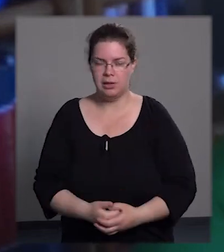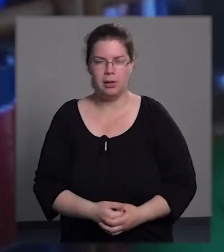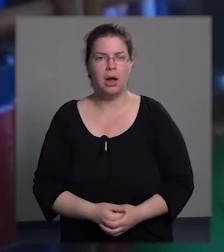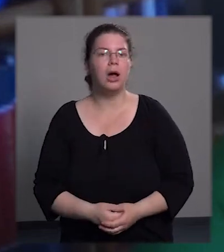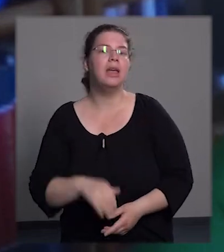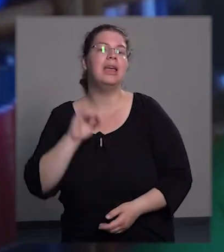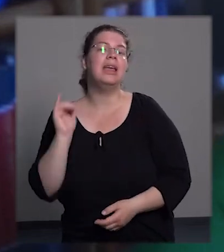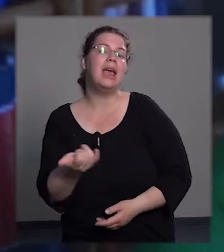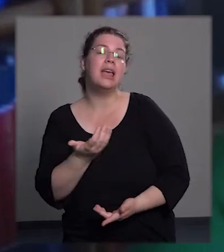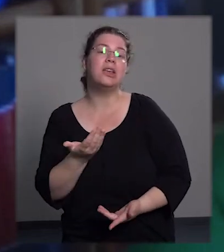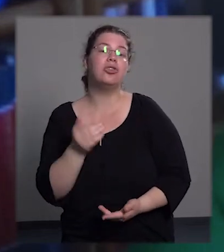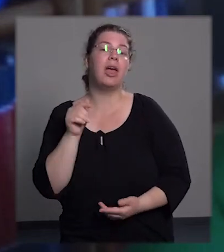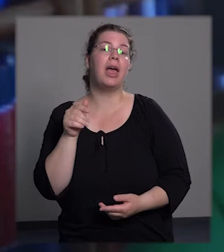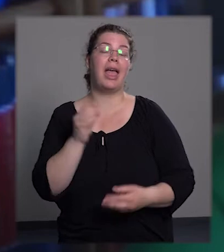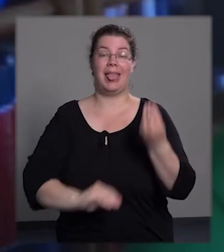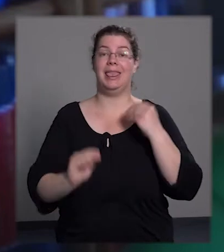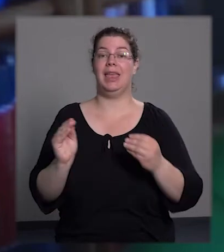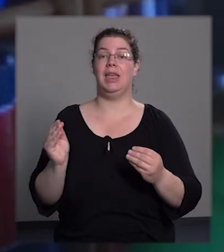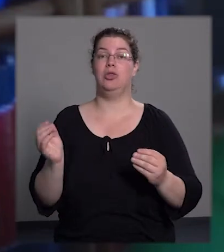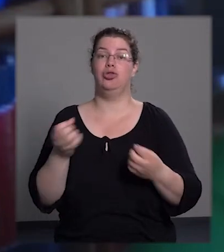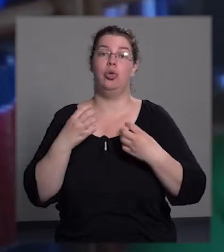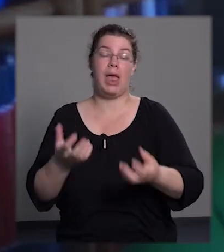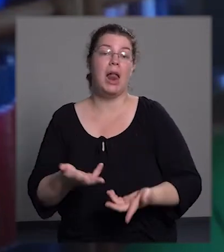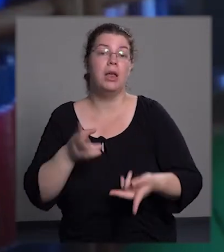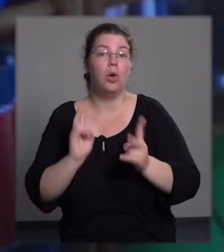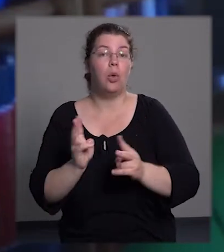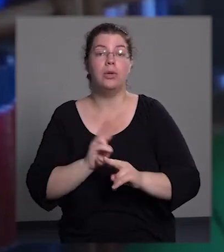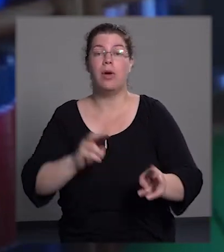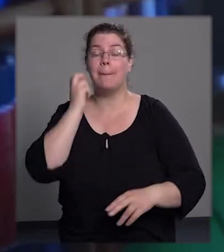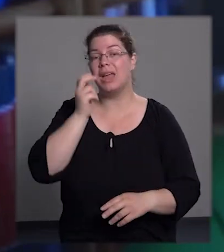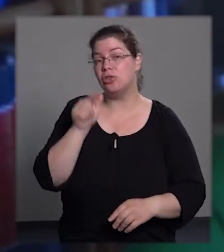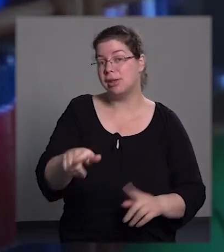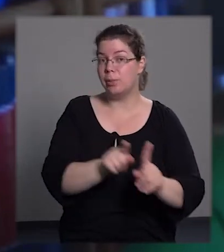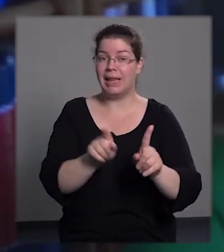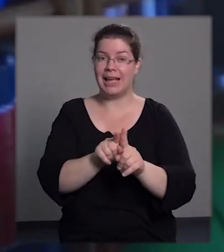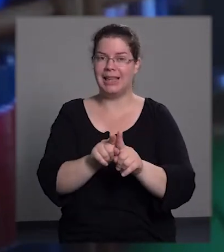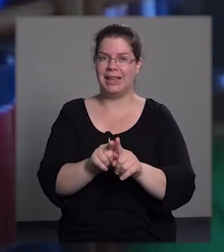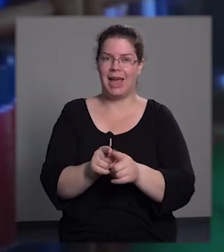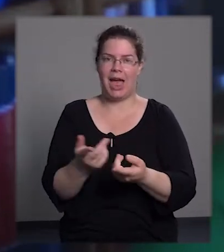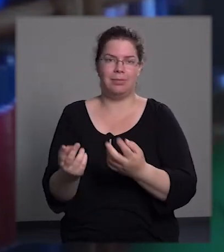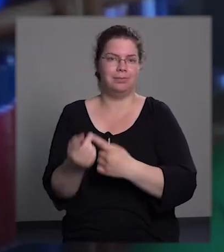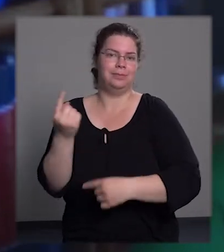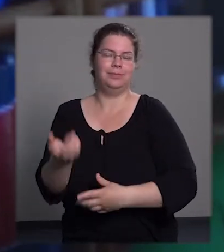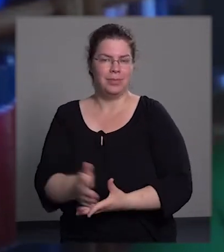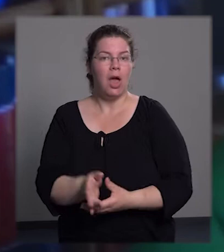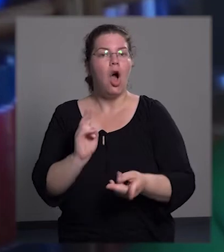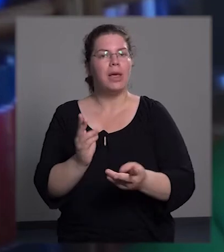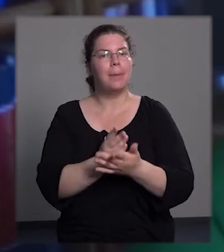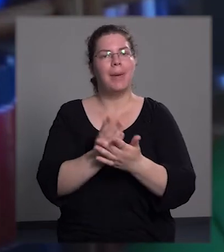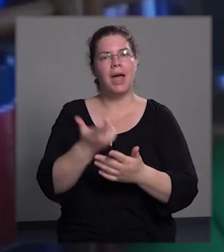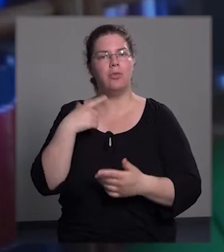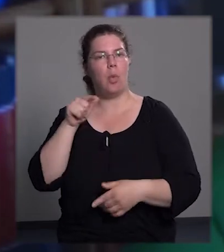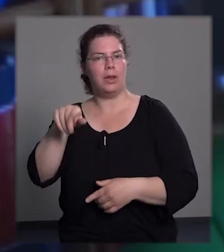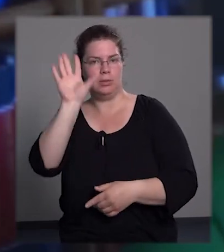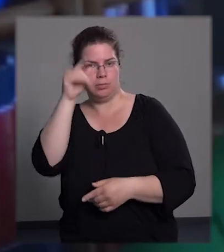és ezért csodálatos, hogy Pesterzsébetnek van egy ilyen kis gyöngyszeme, mert aki már járt az emlékszobában, az láthatja,